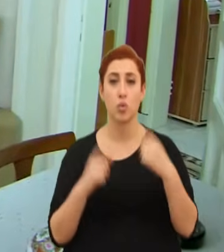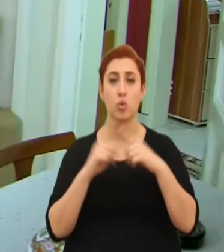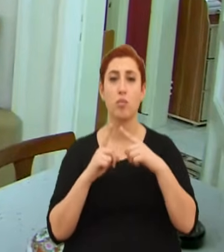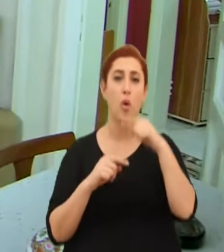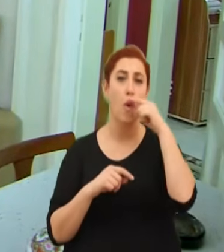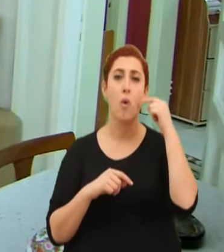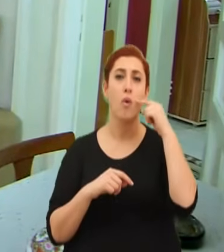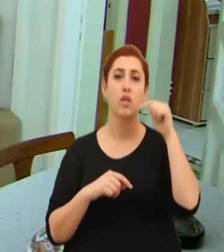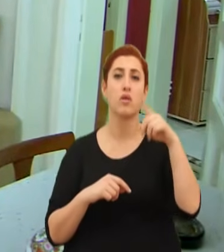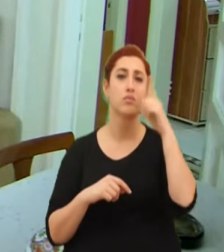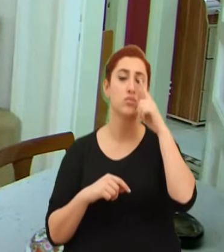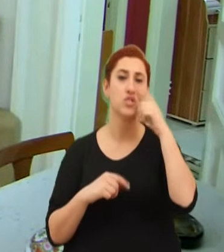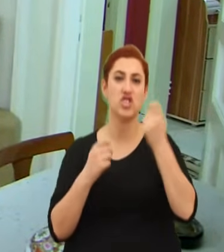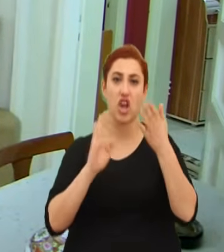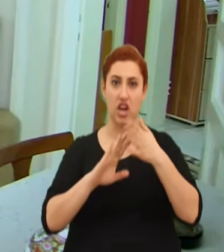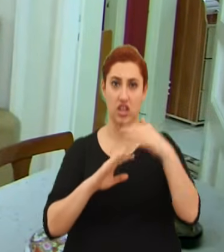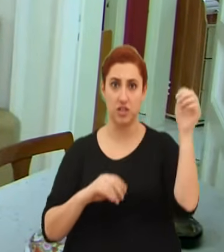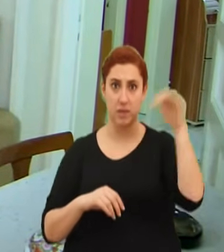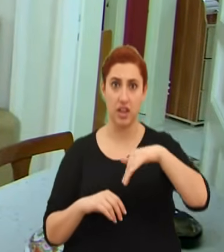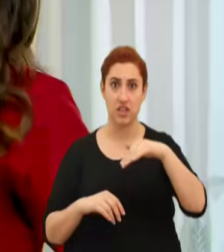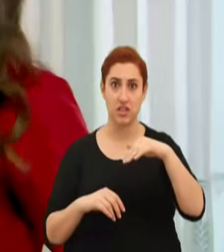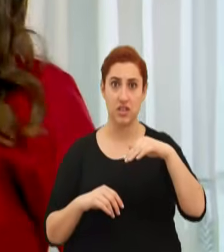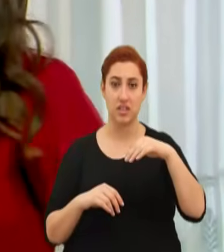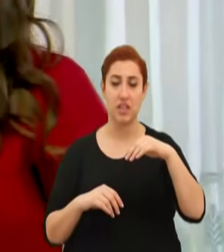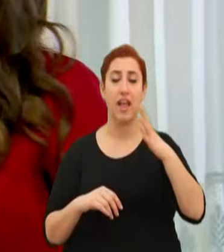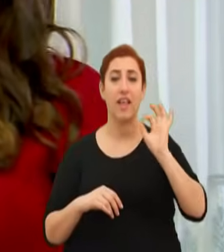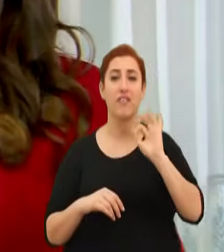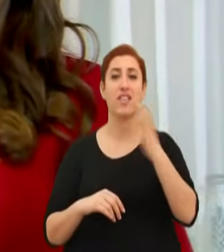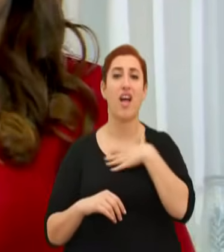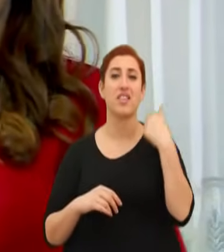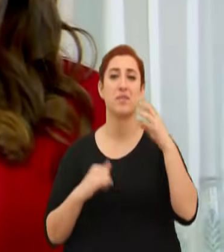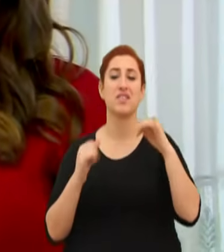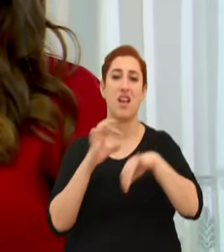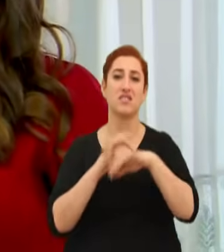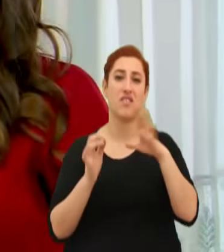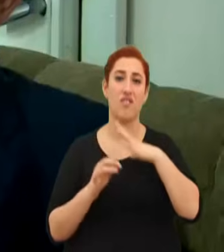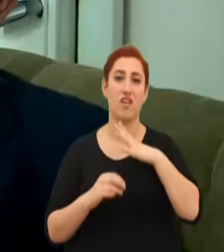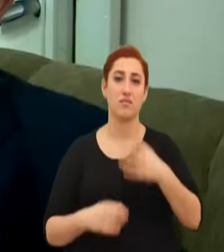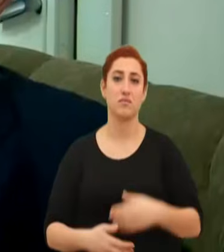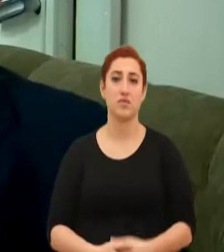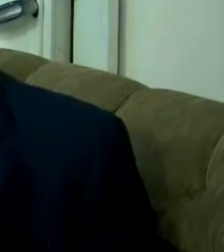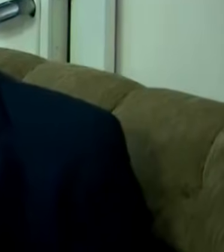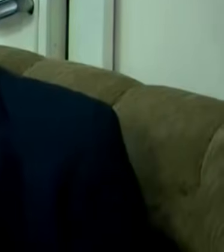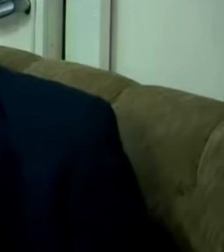Tuğba, oğlanın müdürüyle iş arkadaşı mı gelecek istemeye? Evet baba, annesi biraz hastaymış da.